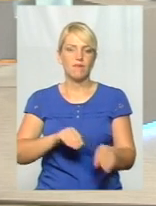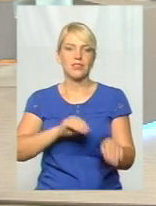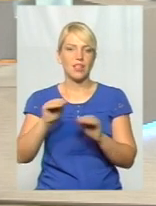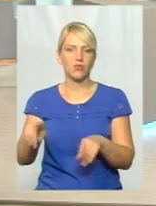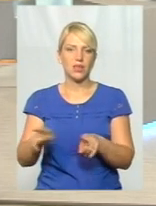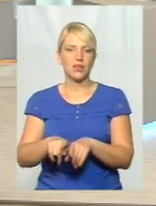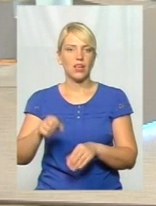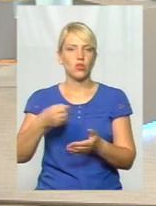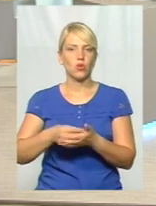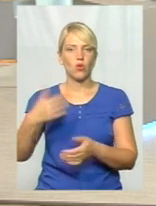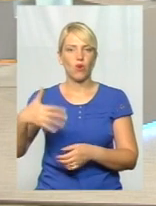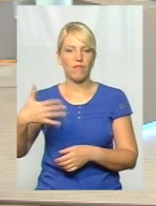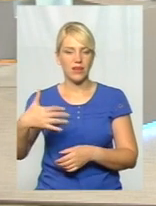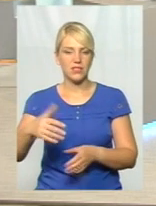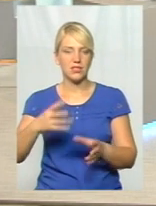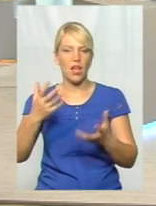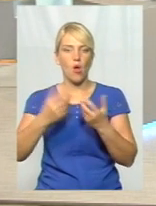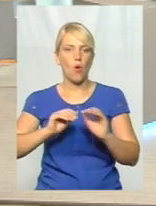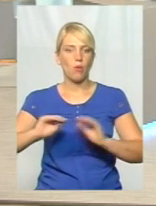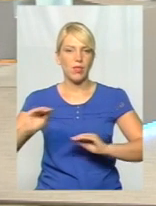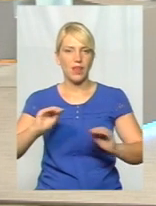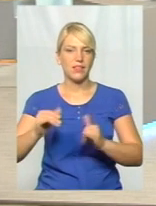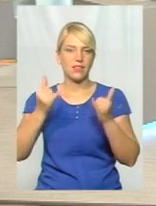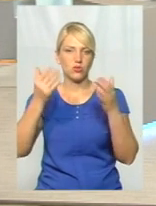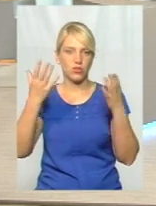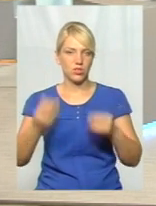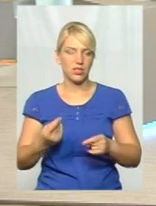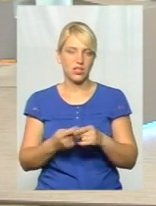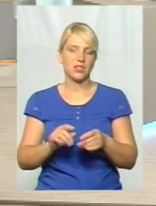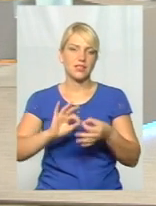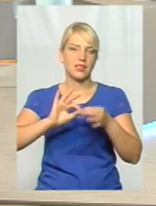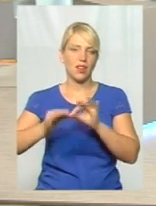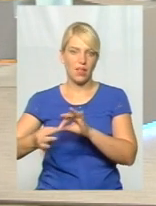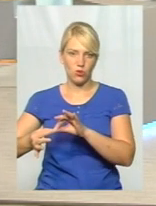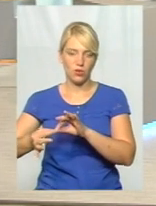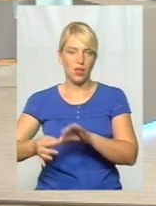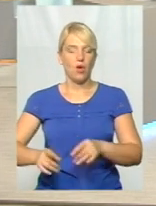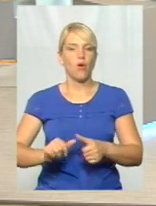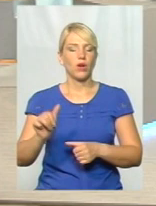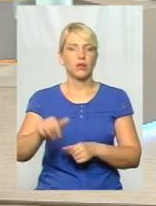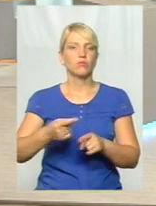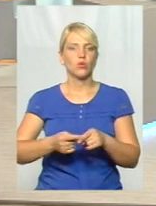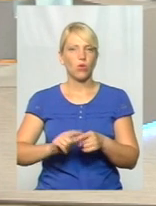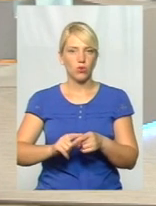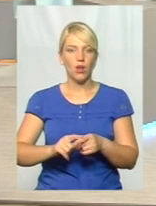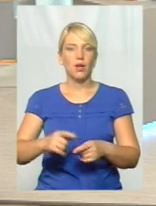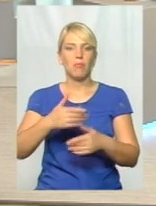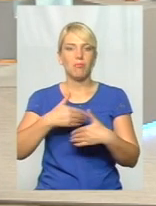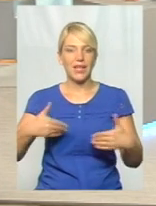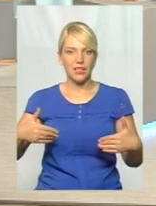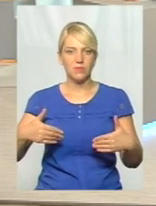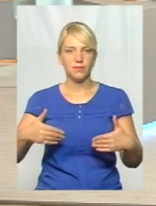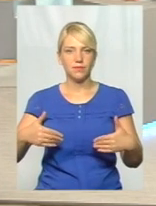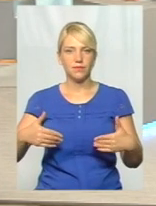таке дороговартісне обладнання на сьогоднішній день – це досить таки складно. Крім того, ми